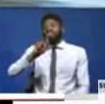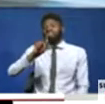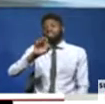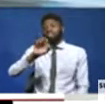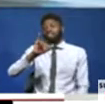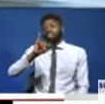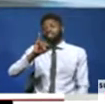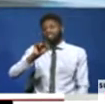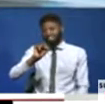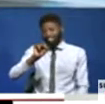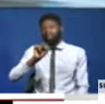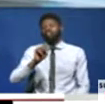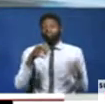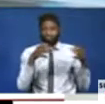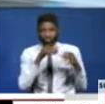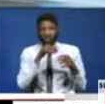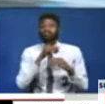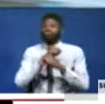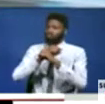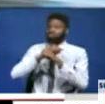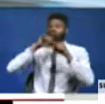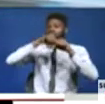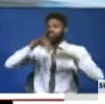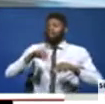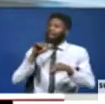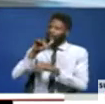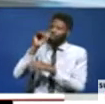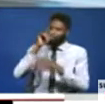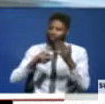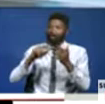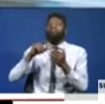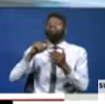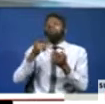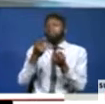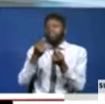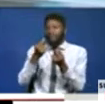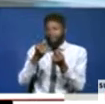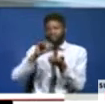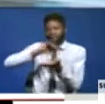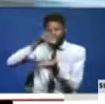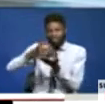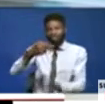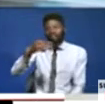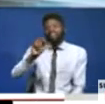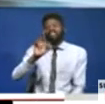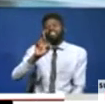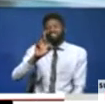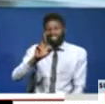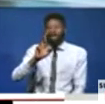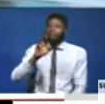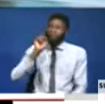mahakama isimamishe malipo yote ya pesa kutoka hazina hiyo hadi wakati masuala kadhaa kama vile usimamizi wa hazina hiyo